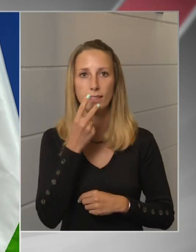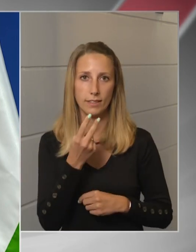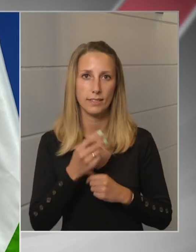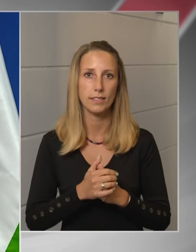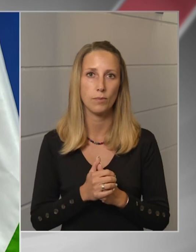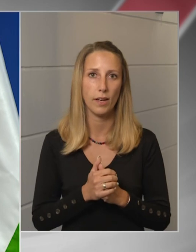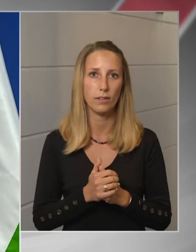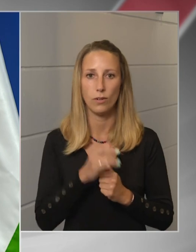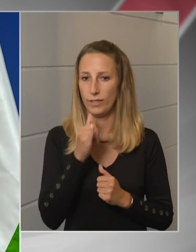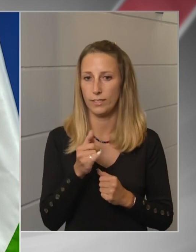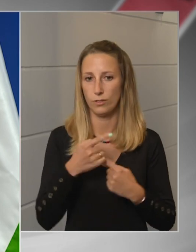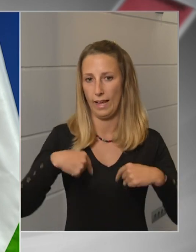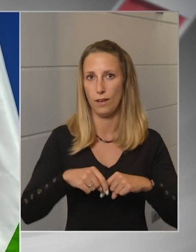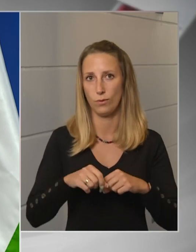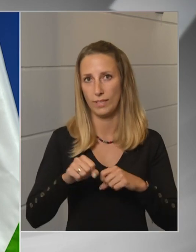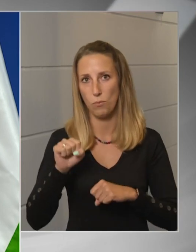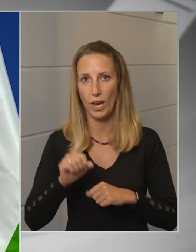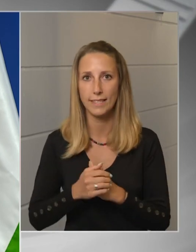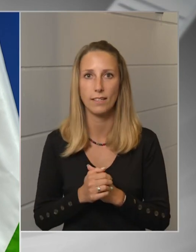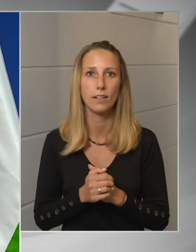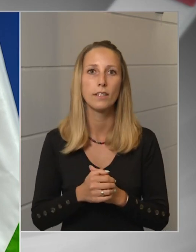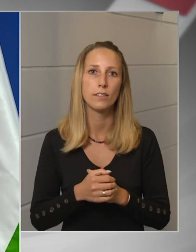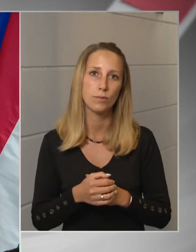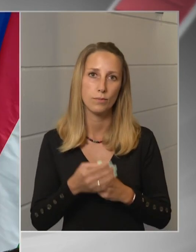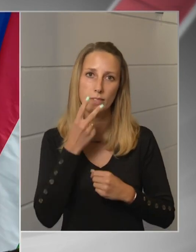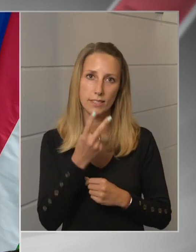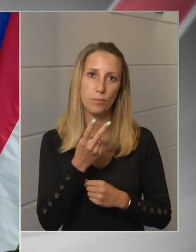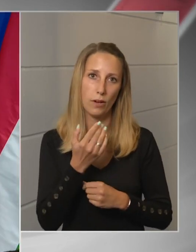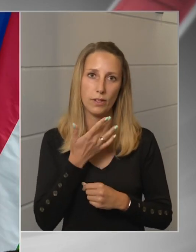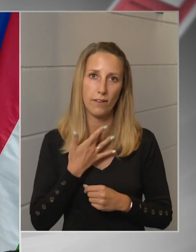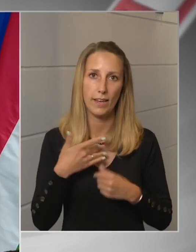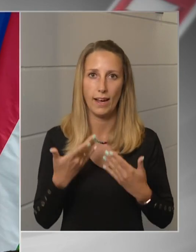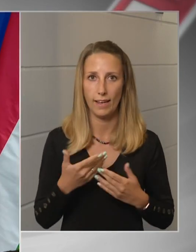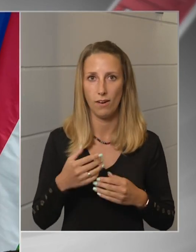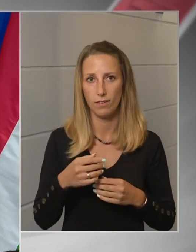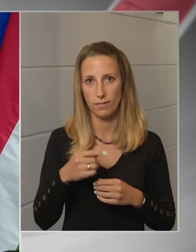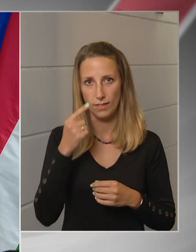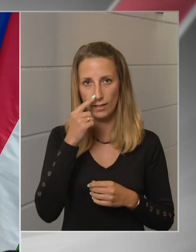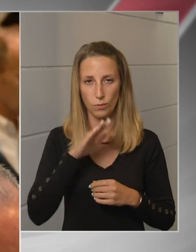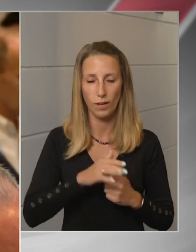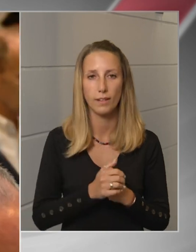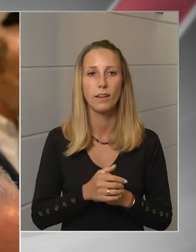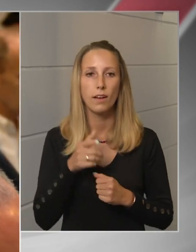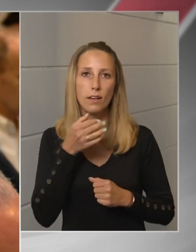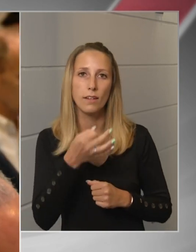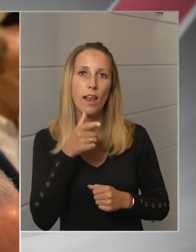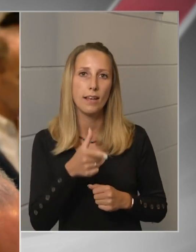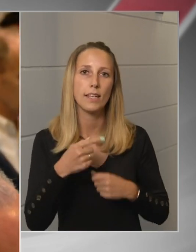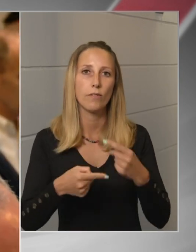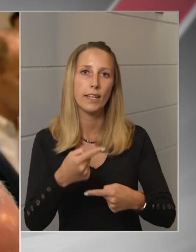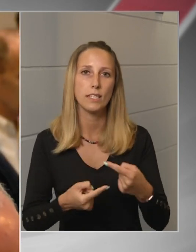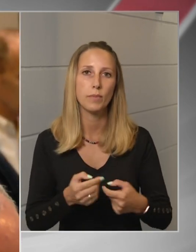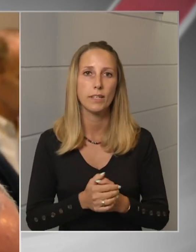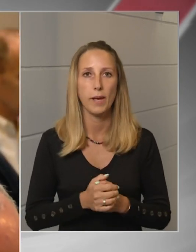svédek szerint nincs demokrácia nálunk, és utána majd döntsék el, hogy kívánják ezt országot a nátóban látni. Lesz-e bármilyen következménye az ügynek a két ország között?